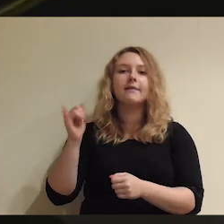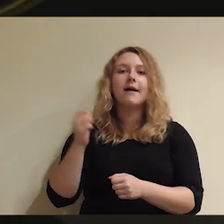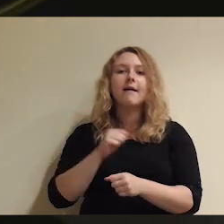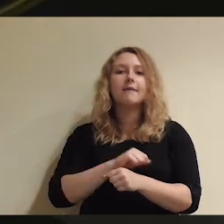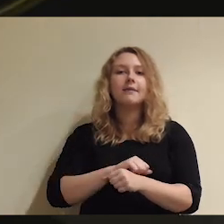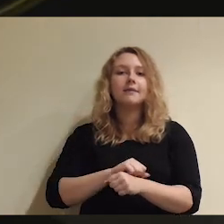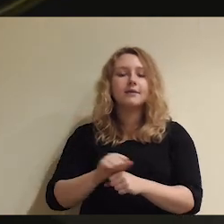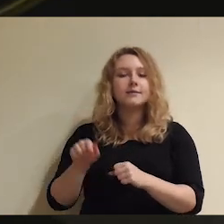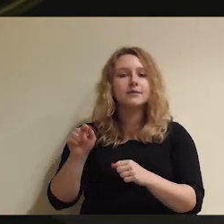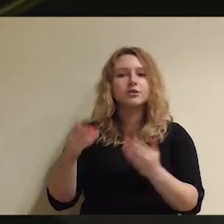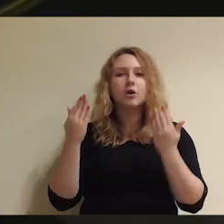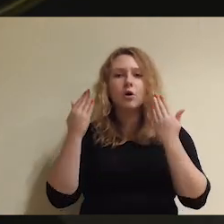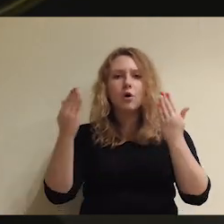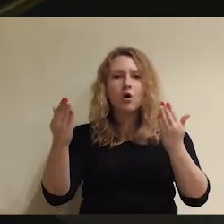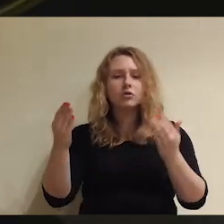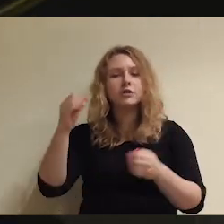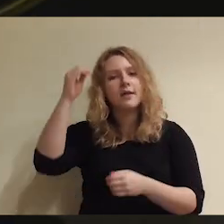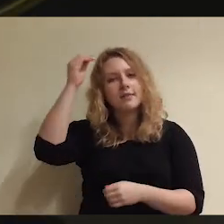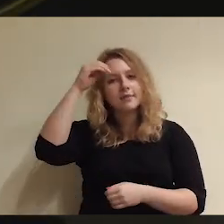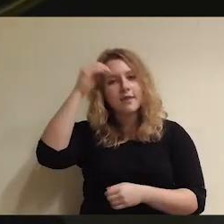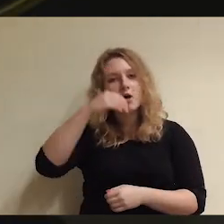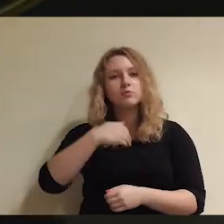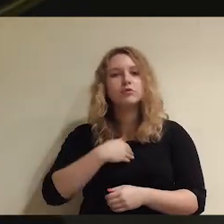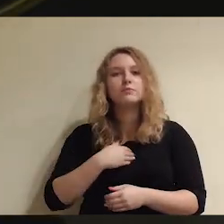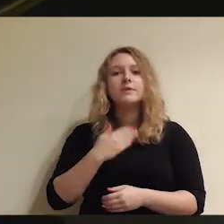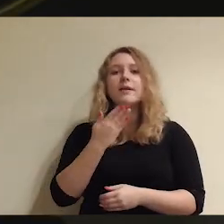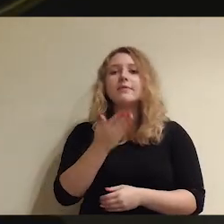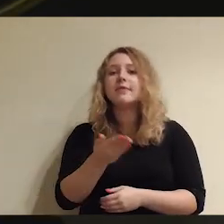Naucz mnie dawać, a nie liczyć,